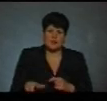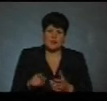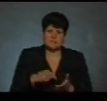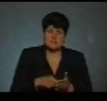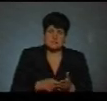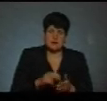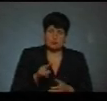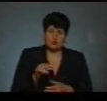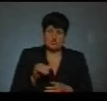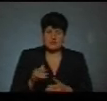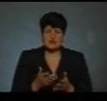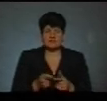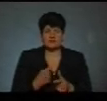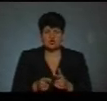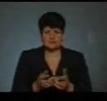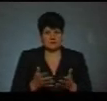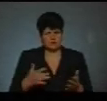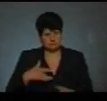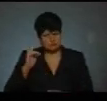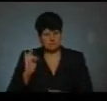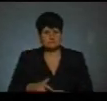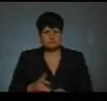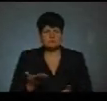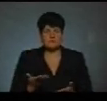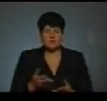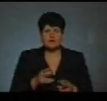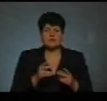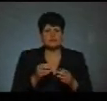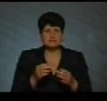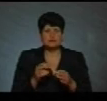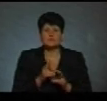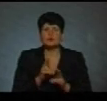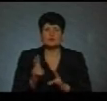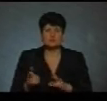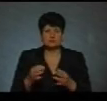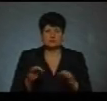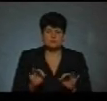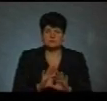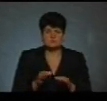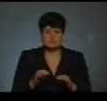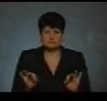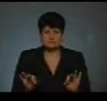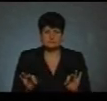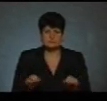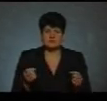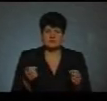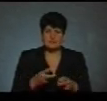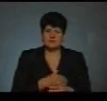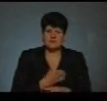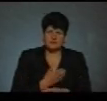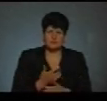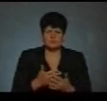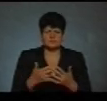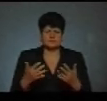чи більш суворо, так, що не випускають нікого без спеціальних вимірювання температури і таких